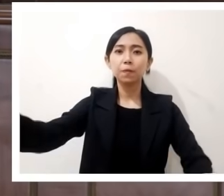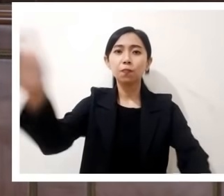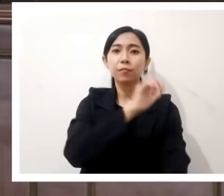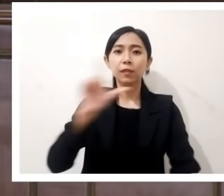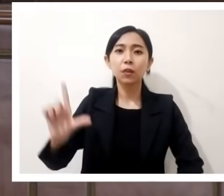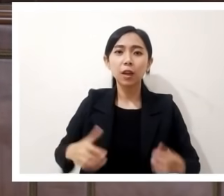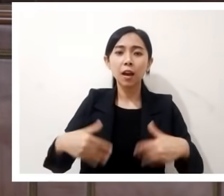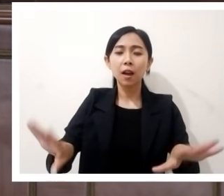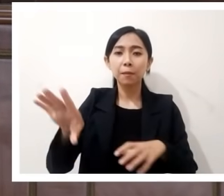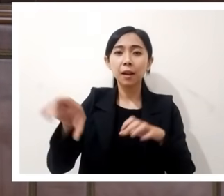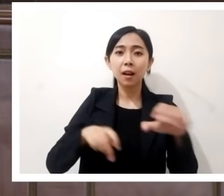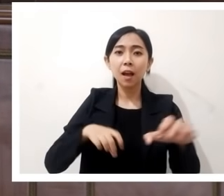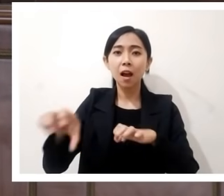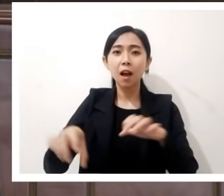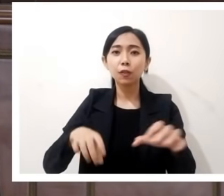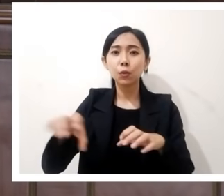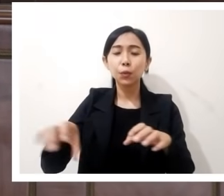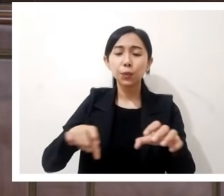Tuhan sudah